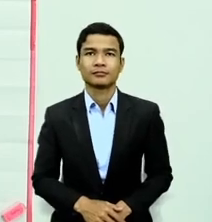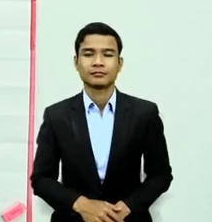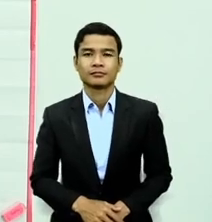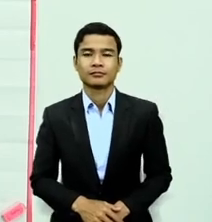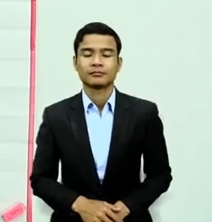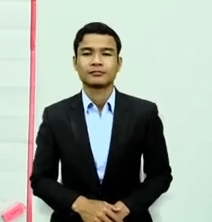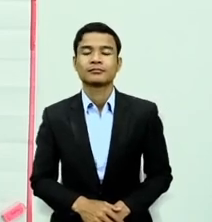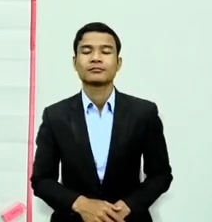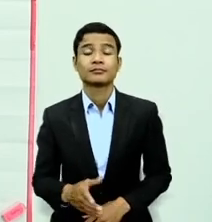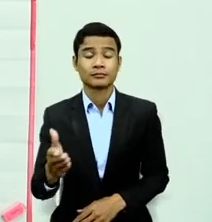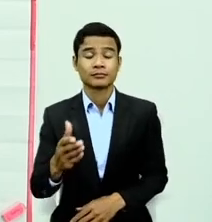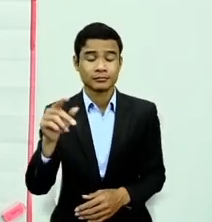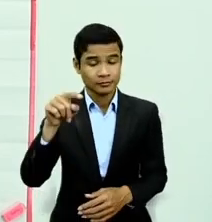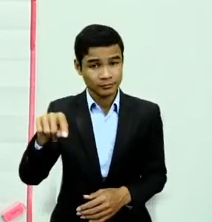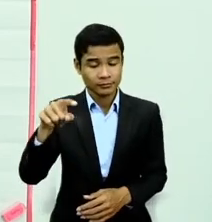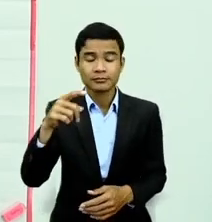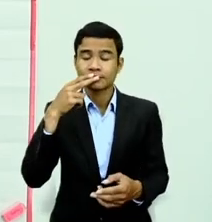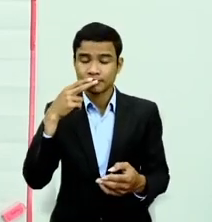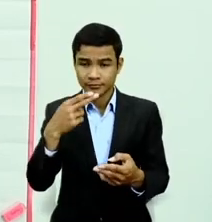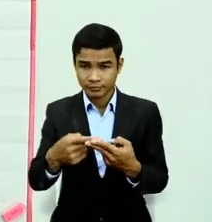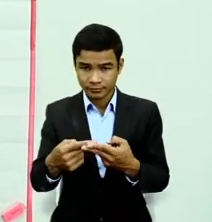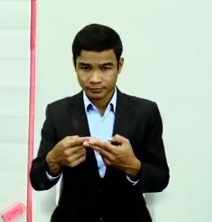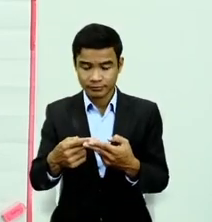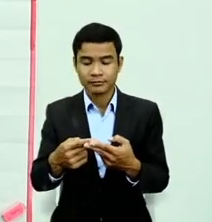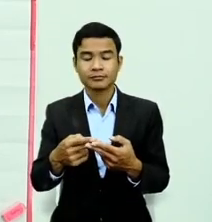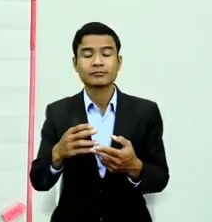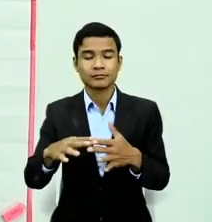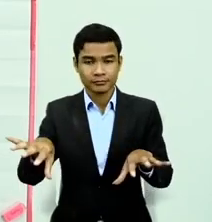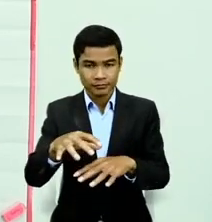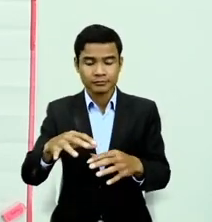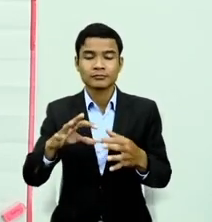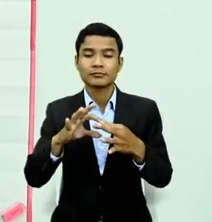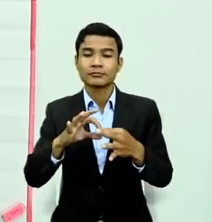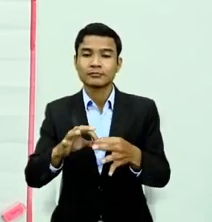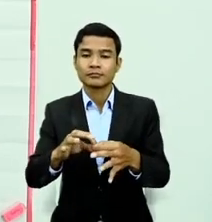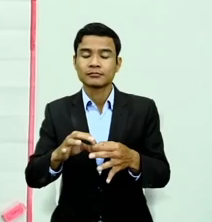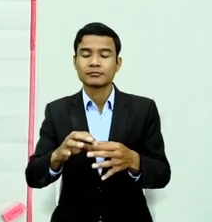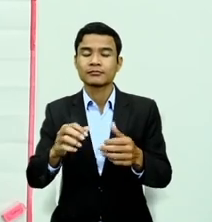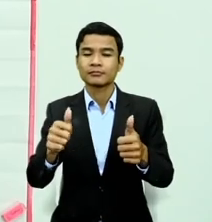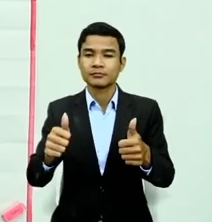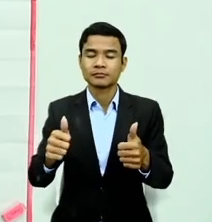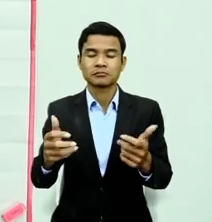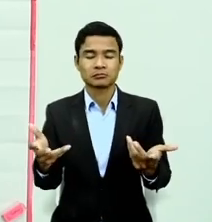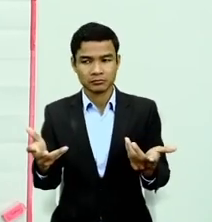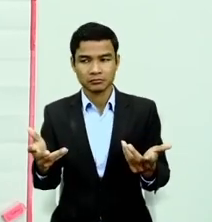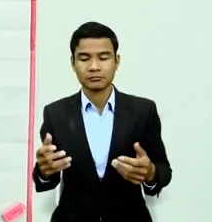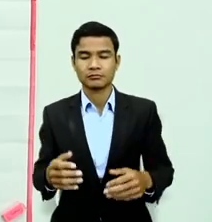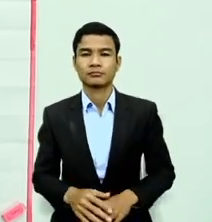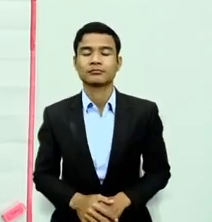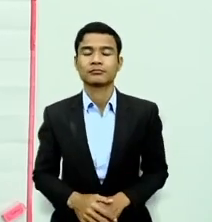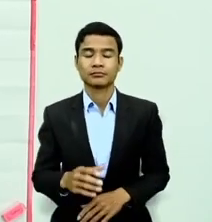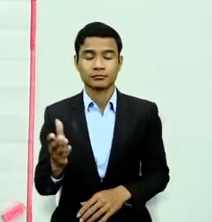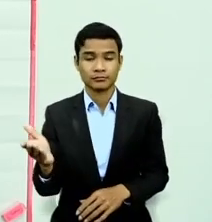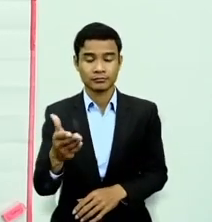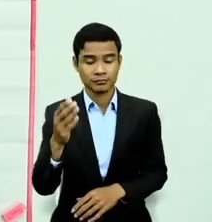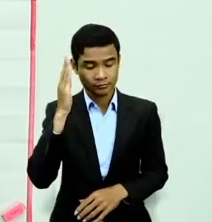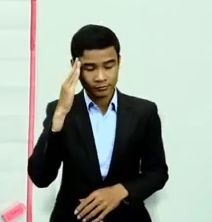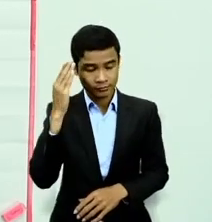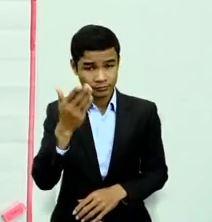chà con cú vống chồng bố tay chà sạc cam hợp hiệp mùi nát đây bằng hai nhóm phí tùm nẹ tùm nâng là ồ bàn hai nè con